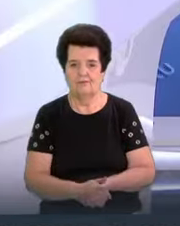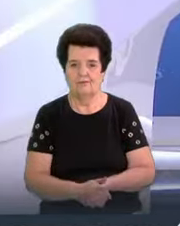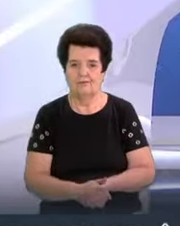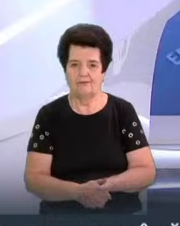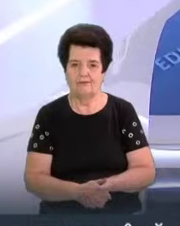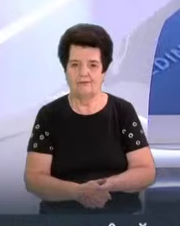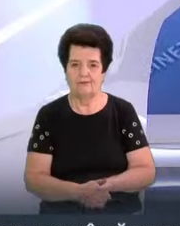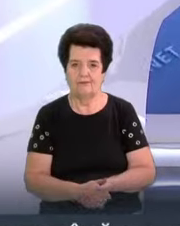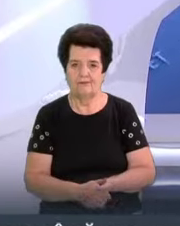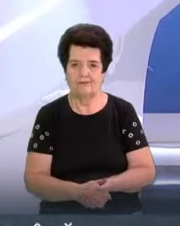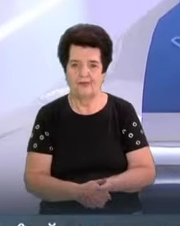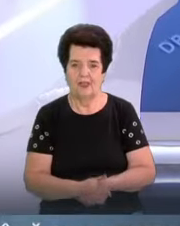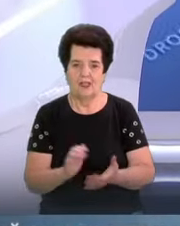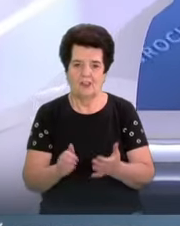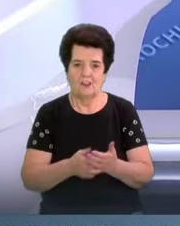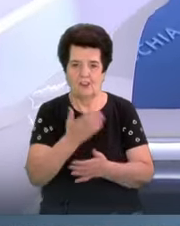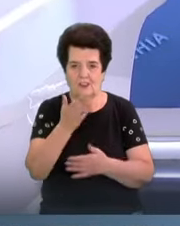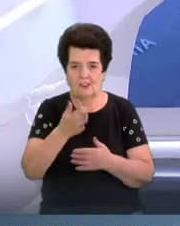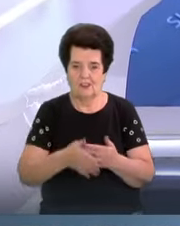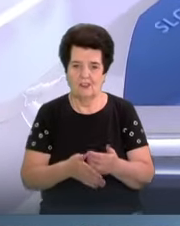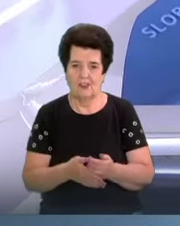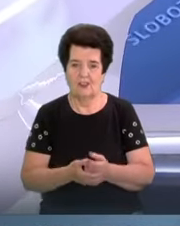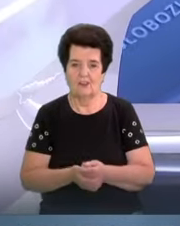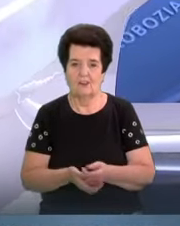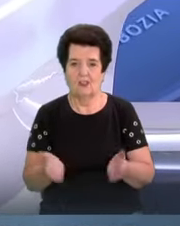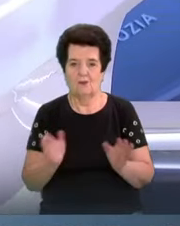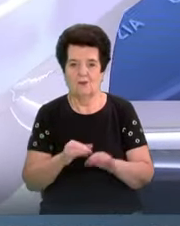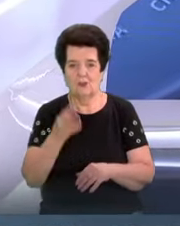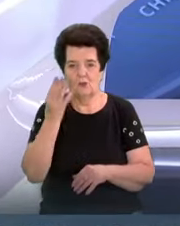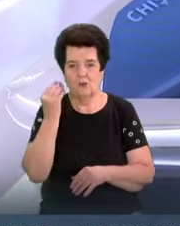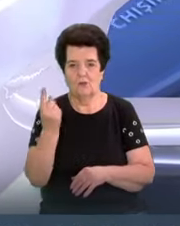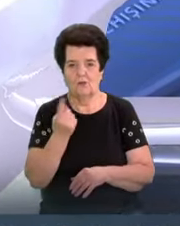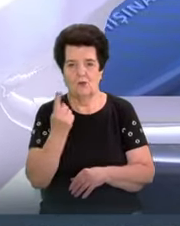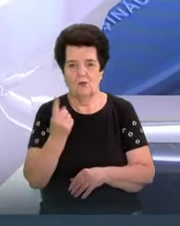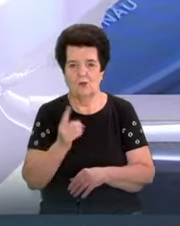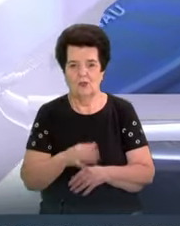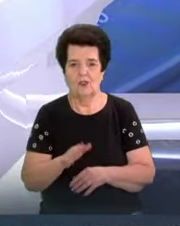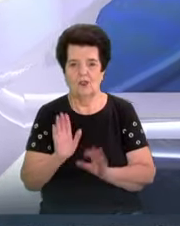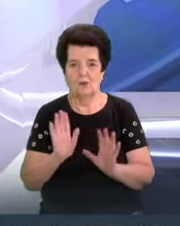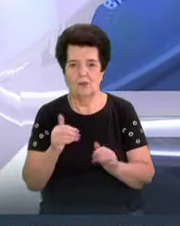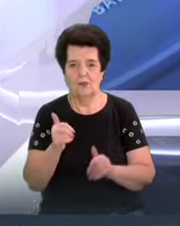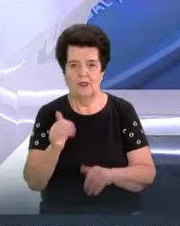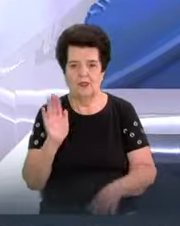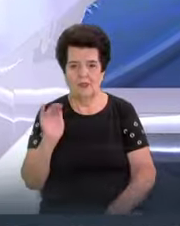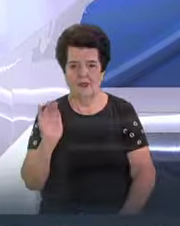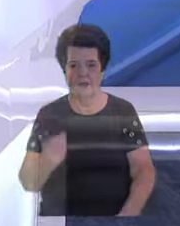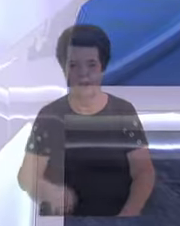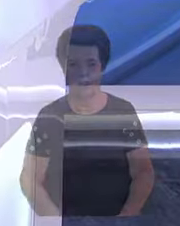Știrile amiezii se încheie aici. Rămâneți cu Moldova 1 în continuare. Numai bine!